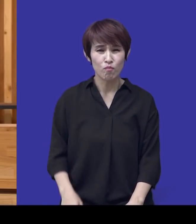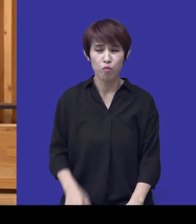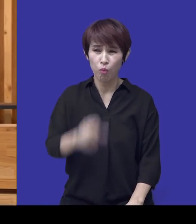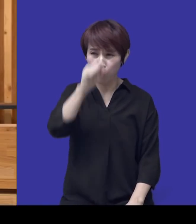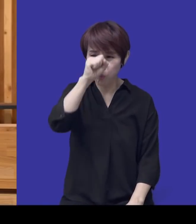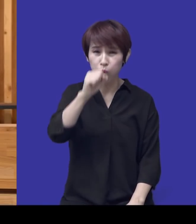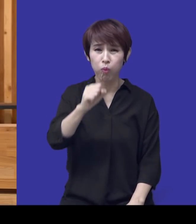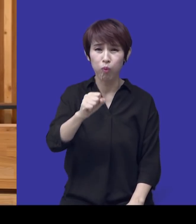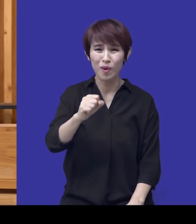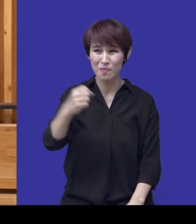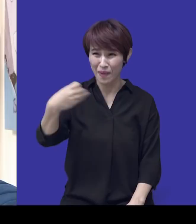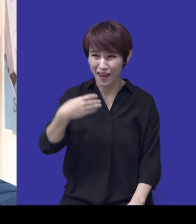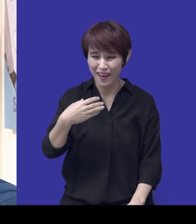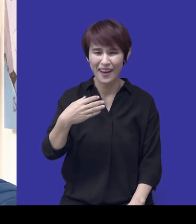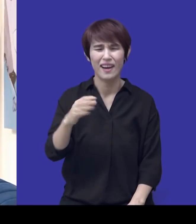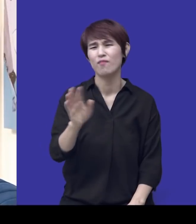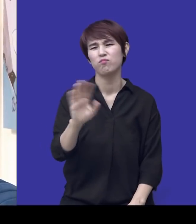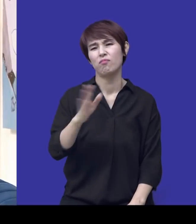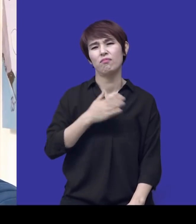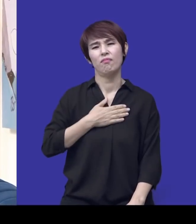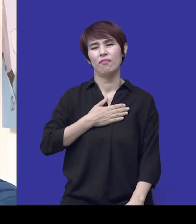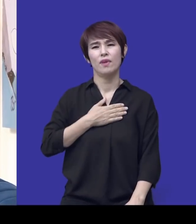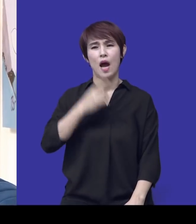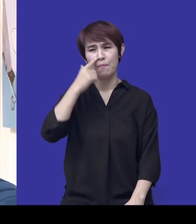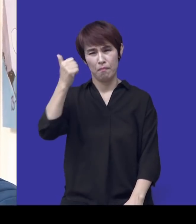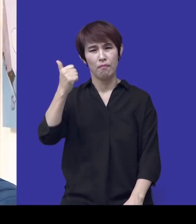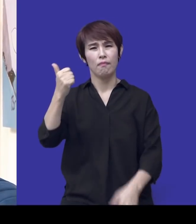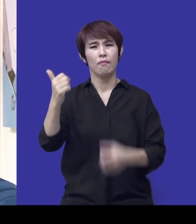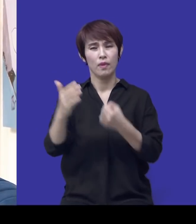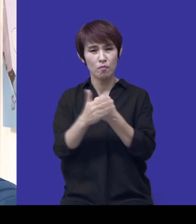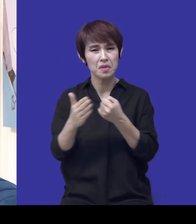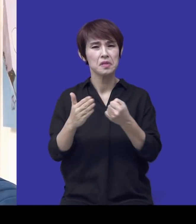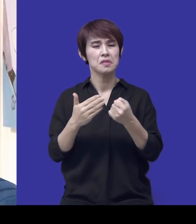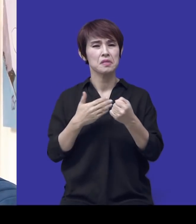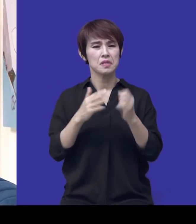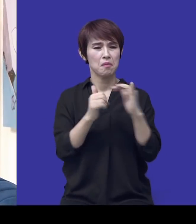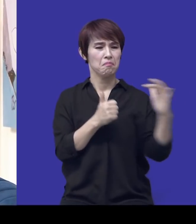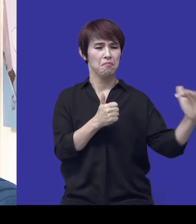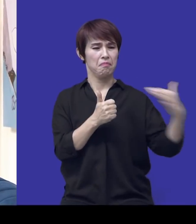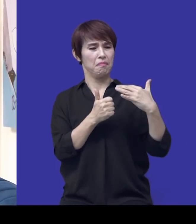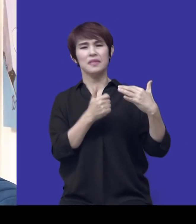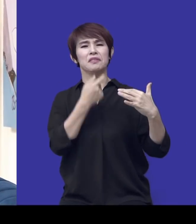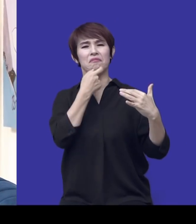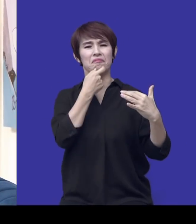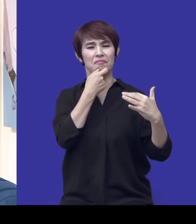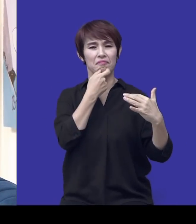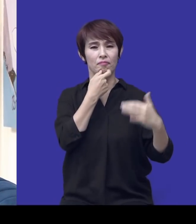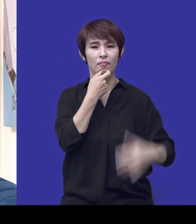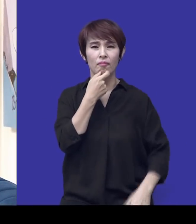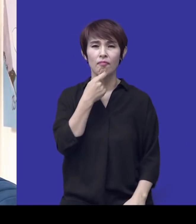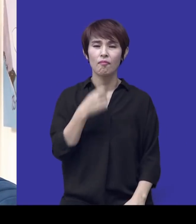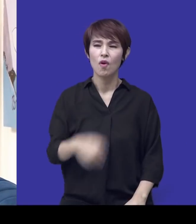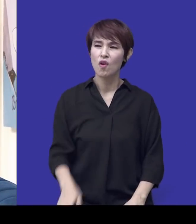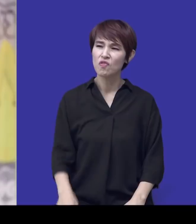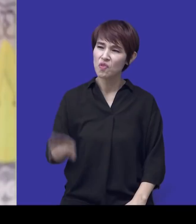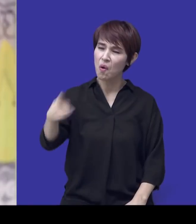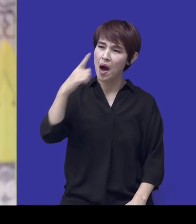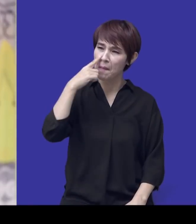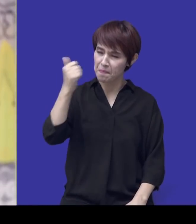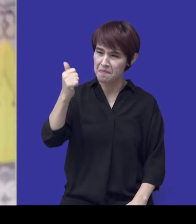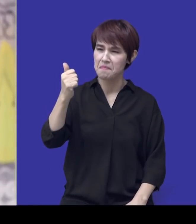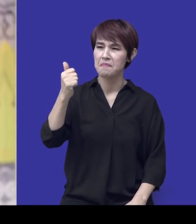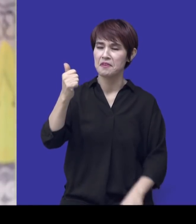네네네. 근데 저는 그 얘기를 정말 너무 많이 들었어요, 어렸을 때부터. 너는 아버지 닮아서 뭘 할 거야.